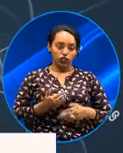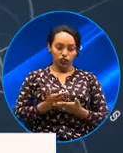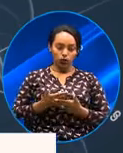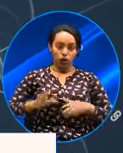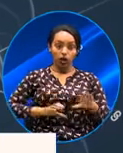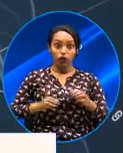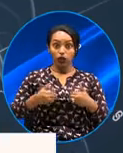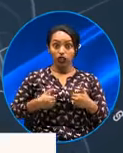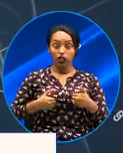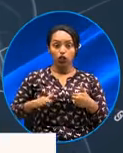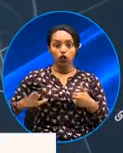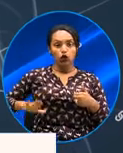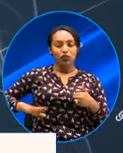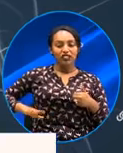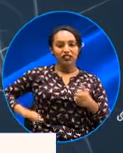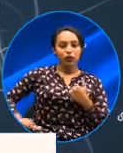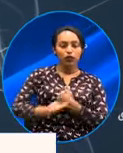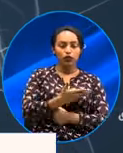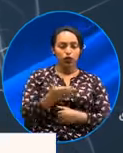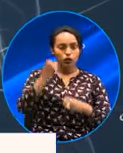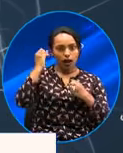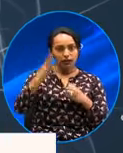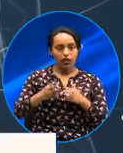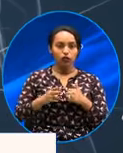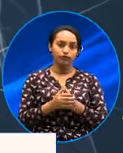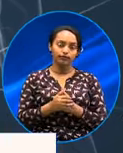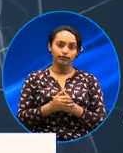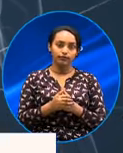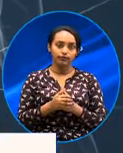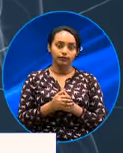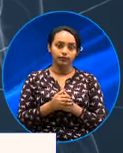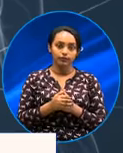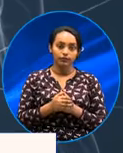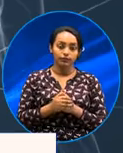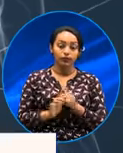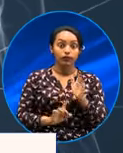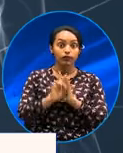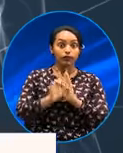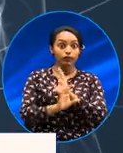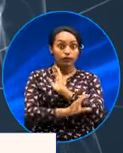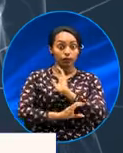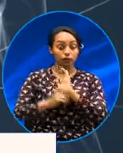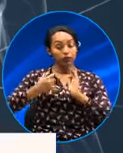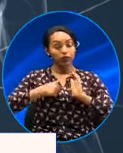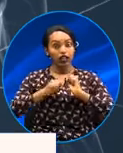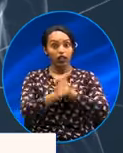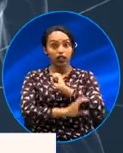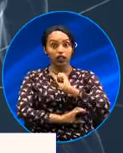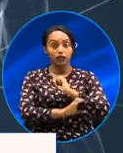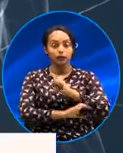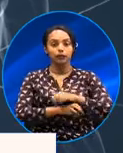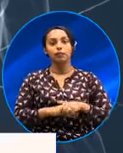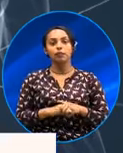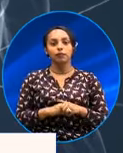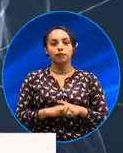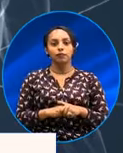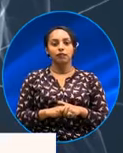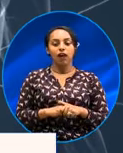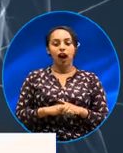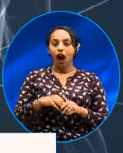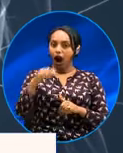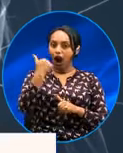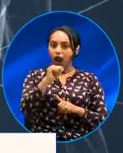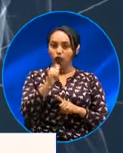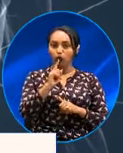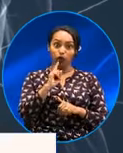እንዲወገዱ ያደርጋል። ጉበትን የሚያጠቁት ነገሮች በአብዛኛው በአደጉት ሀገራትም በእኛ ሀገርም